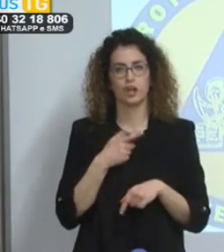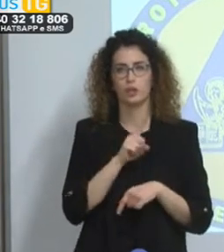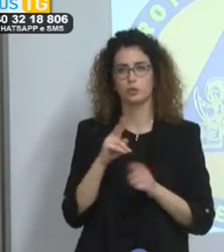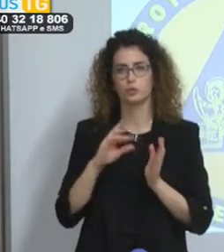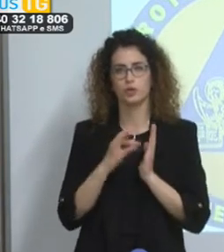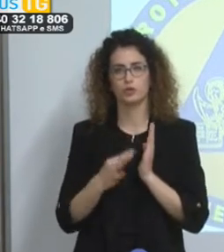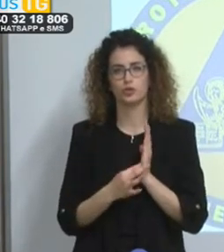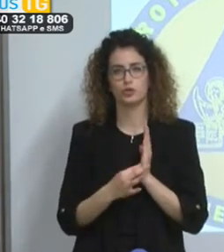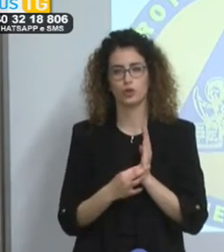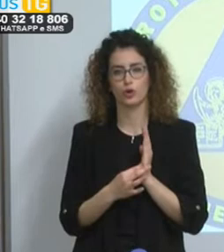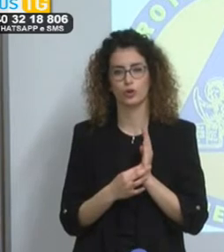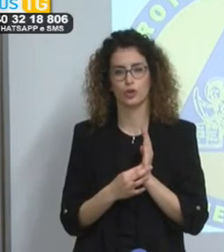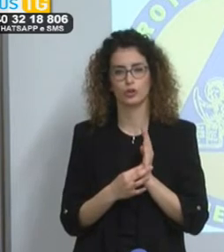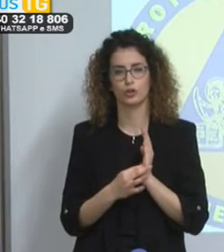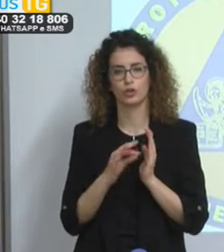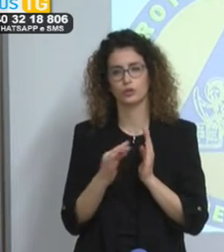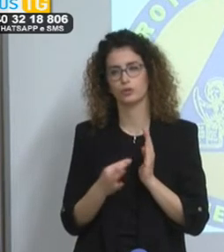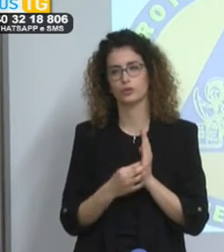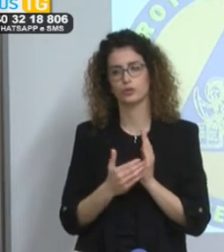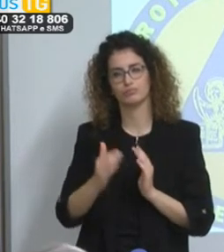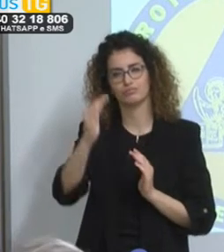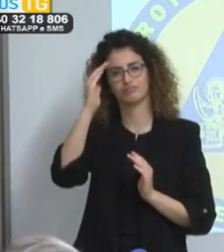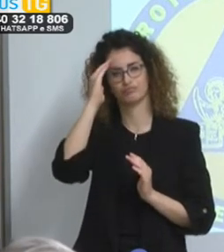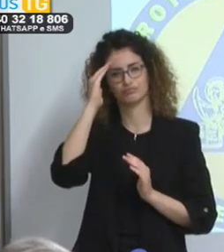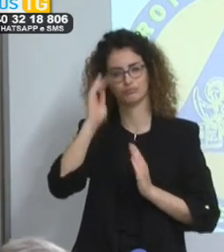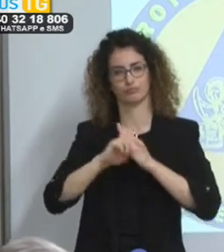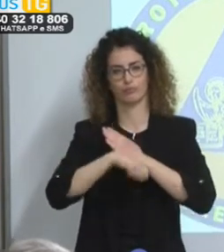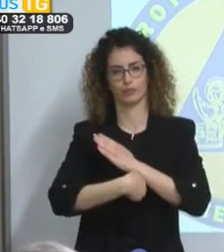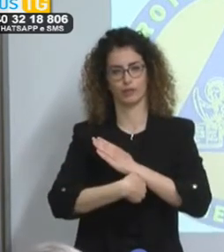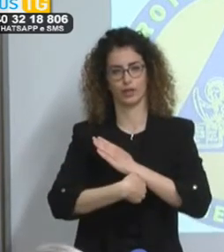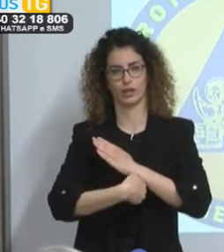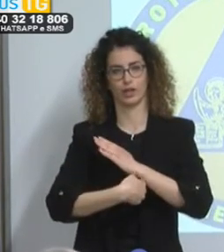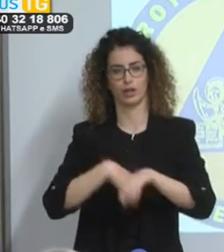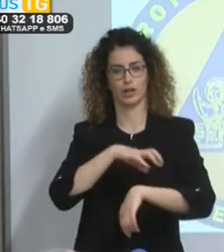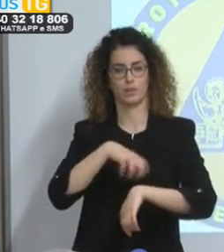di audizioni, diciamo formali, definiamole così, 20 minuti al ministro per il discorso